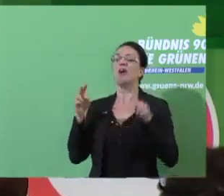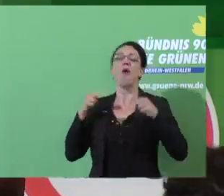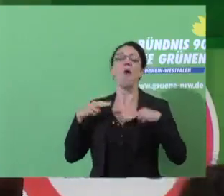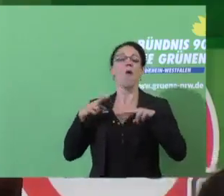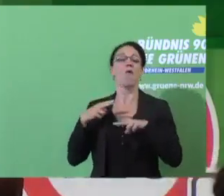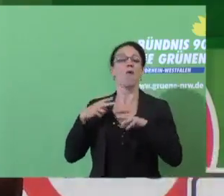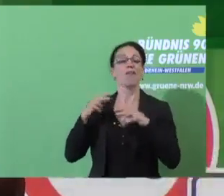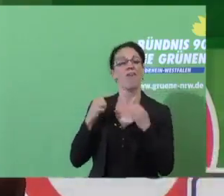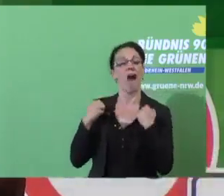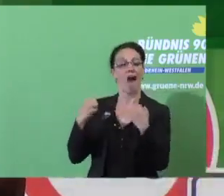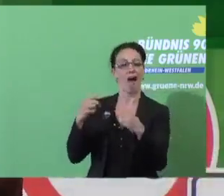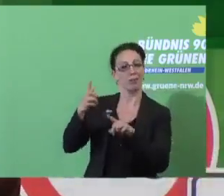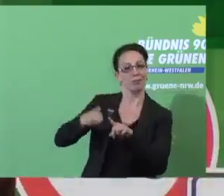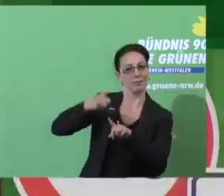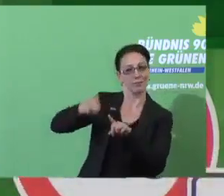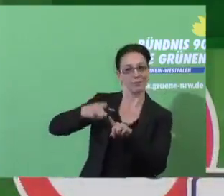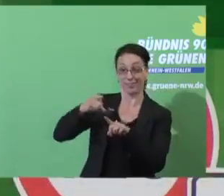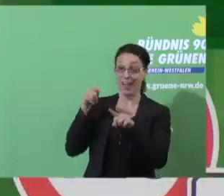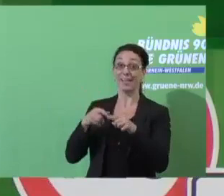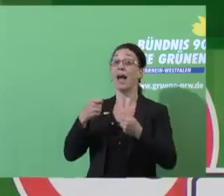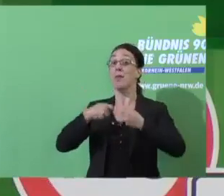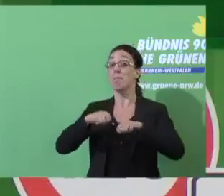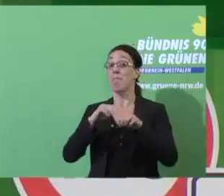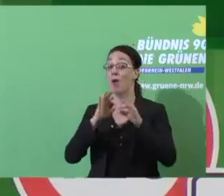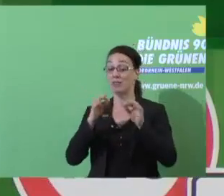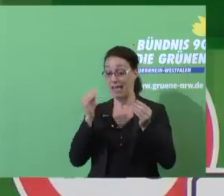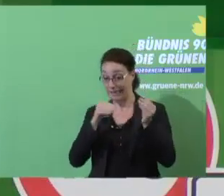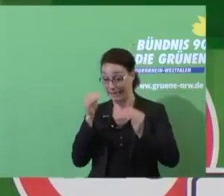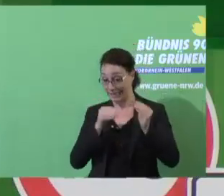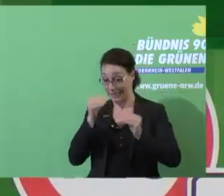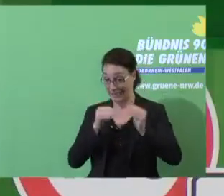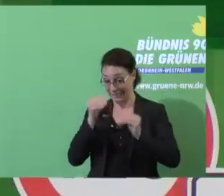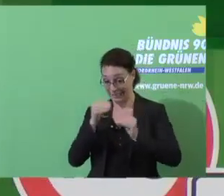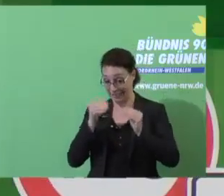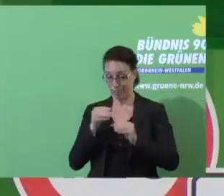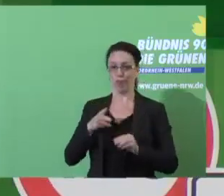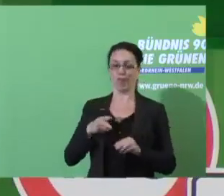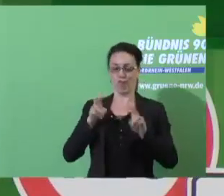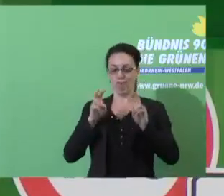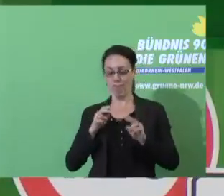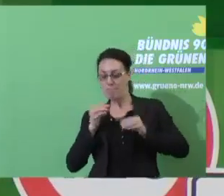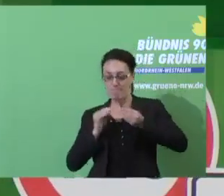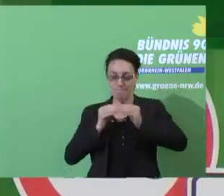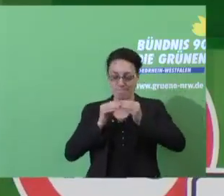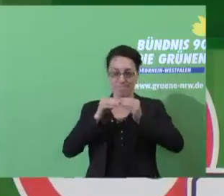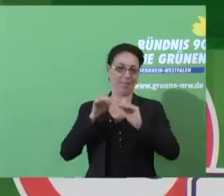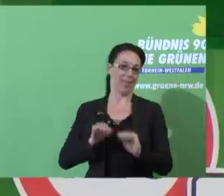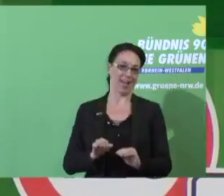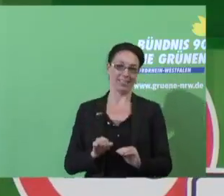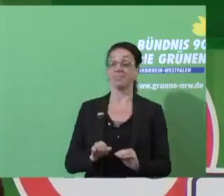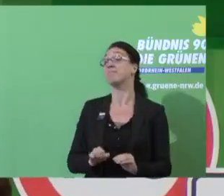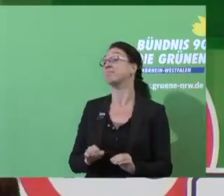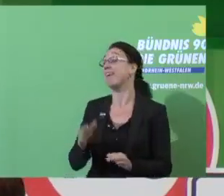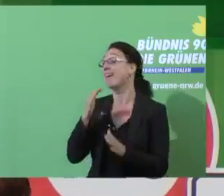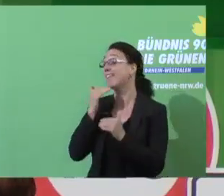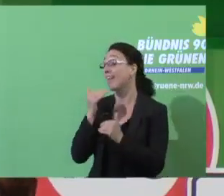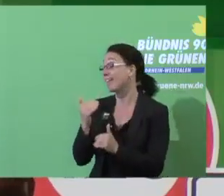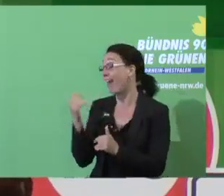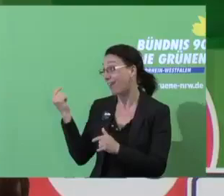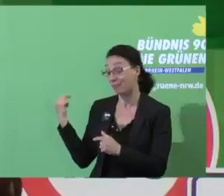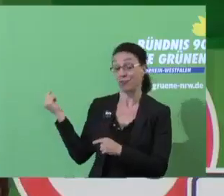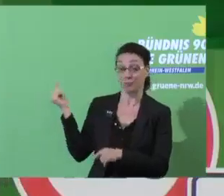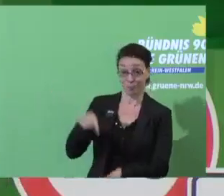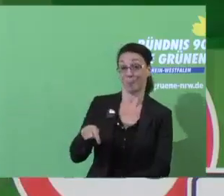Bausatz und kannst den dann auf der Rückfahrt zusammenbasteln. Und ja, schönen Dank, dass du da